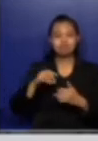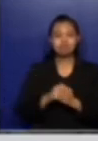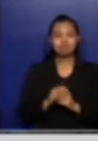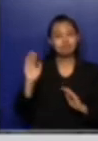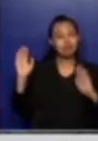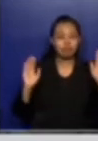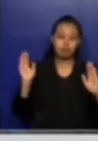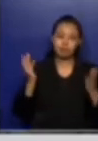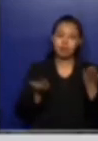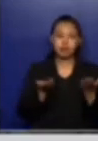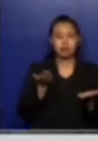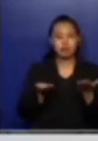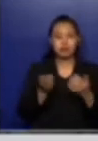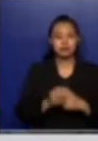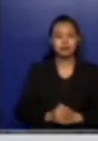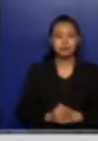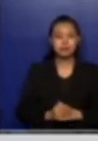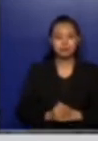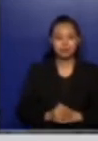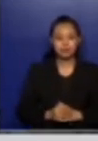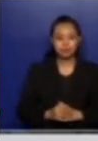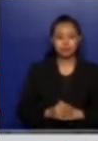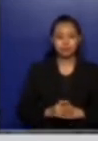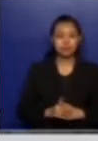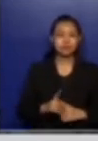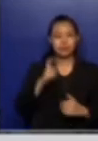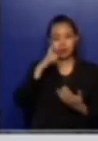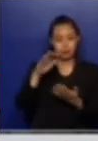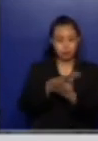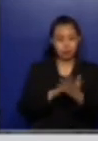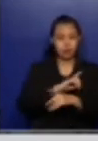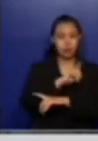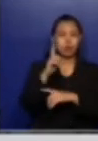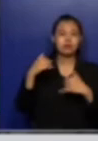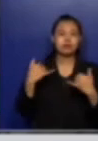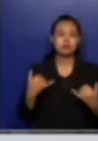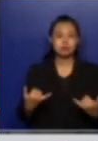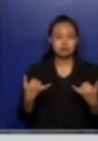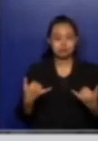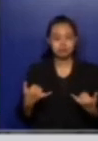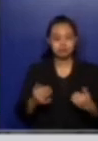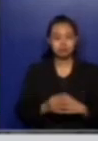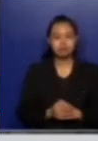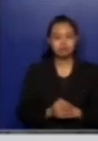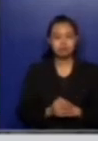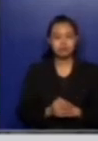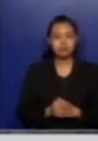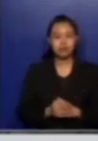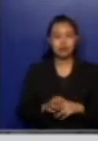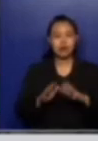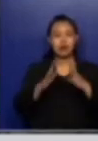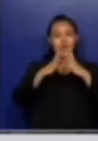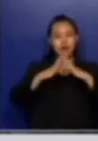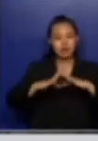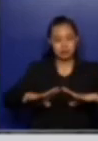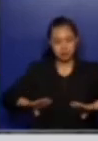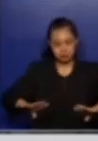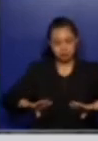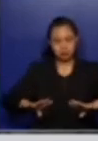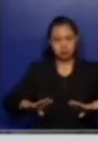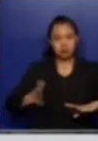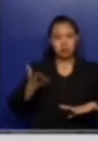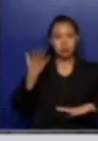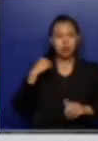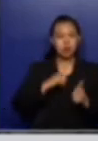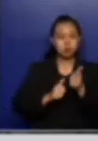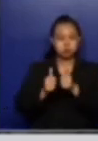ก็สุดแล้วแต่ประเทศไทยวันนี้นะครับแม้แต่ในอาเซียนเรานะครับเราเคยเป็นผู้นำอ